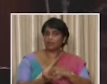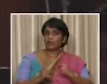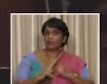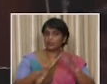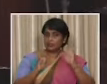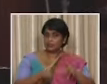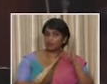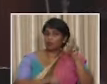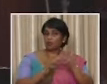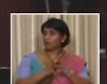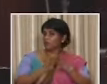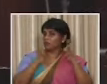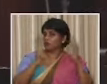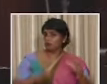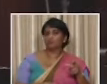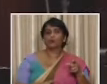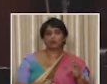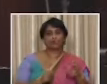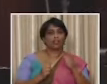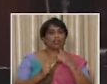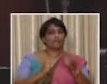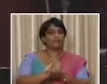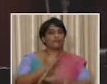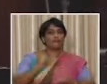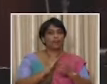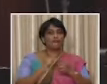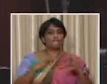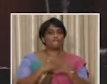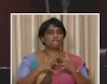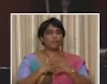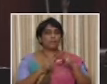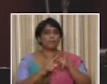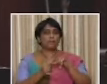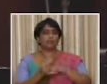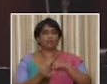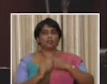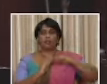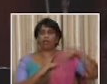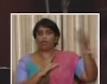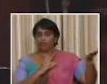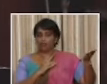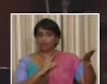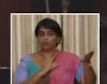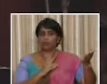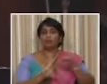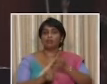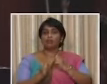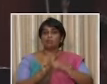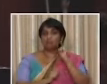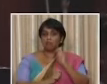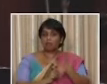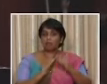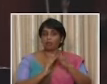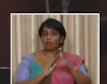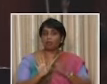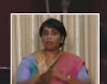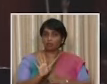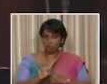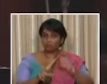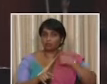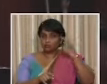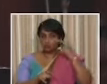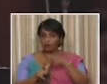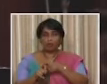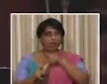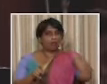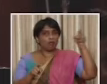ජීවත්වල ඉන්න අයගේ බහුතරයක් කුඹුරු තියෙන්නේ වැලිකන්ද ප්‍රාදේශීය ලේකම් කොට්ටාසේ. එතකොට මේ අස්සසුම හොයන්න යන ගමේ ඉන්න තරුණයා දන්නවද